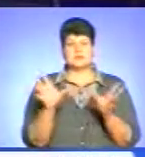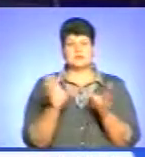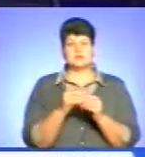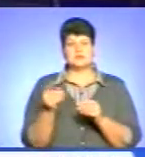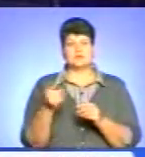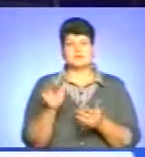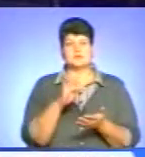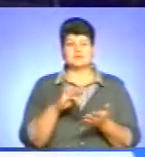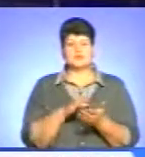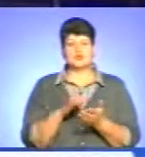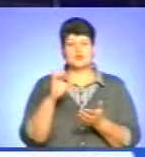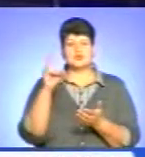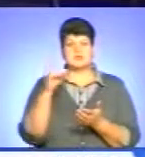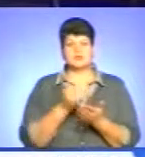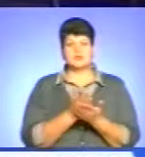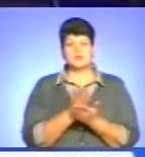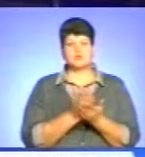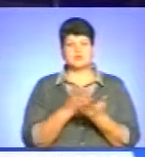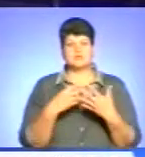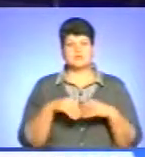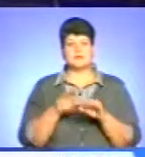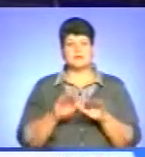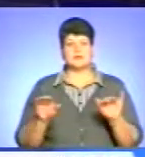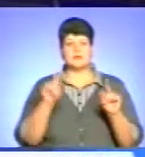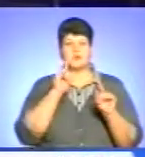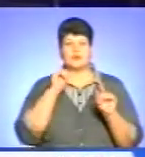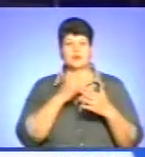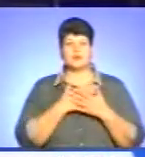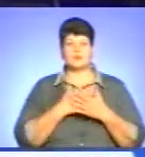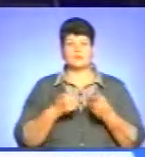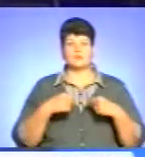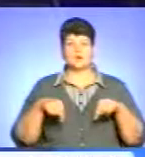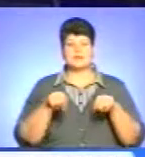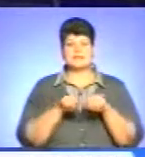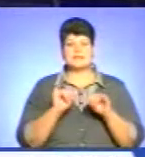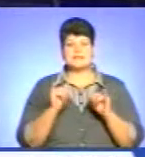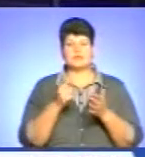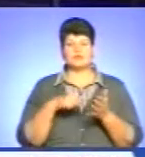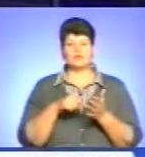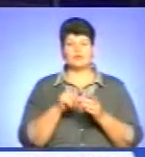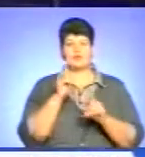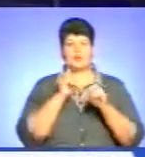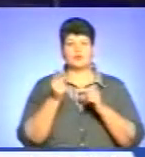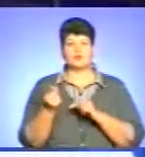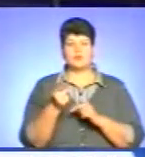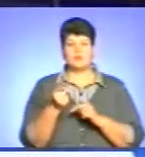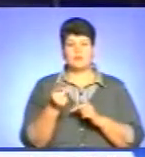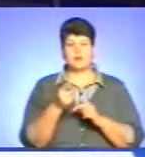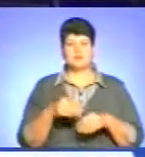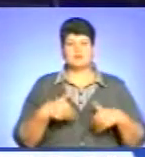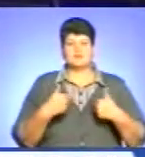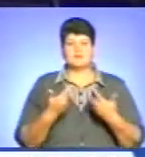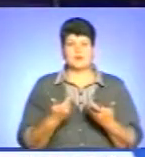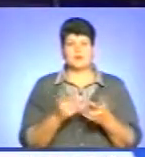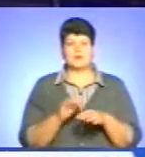Тернопільським центром соціальних служб для сім'ї, дітей і молоді, громадськими організаціями і міською радою Тернополя ініціювали благодійний